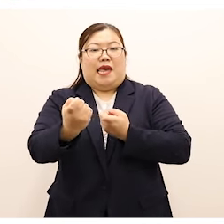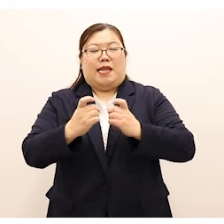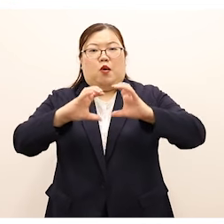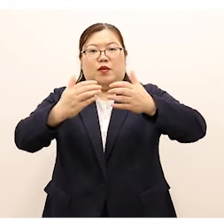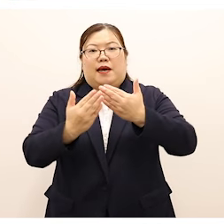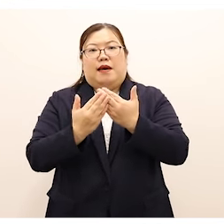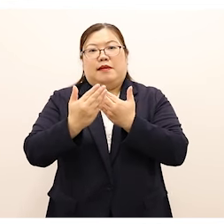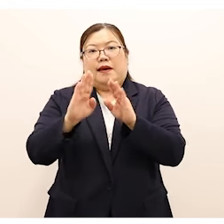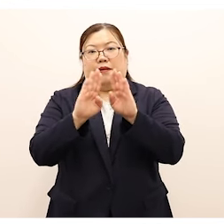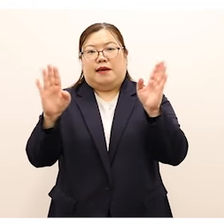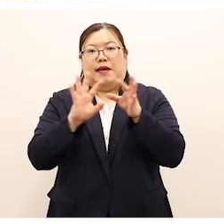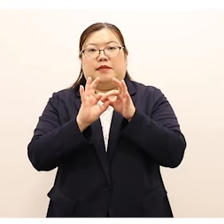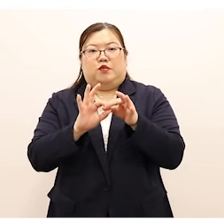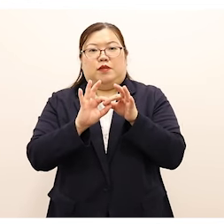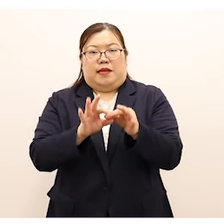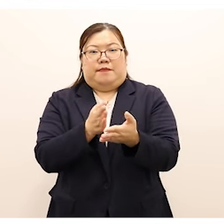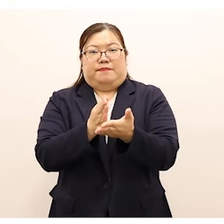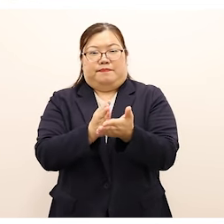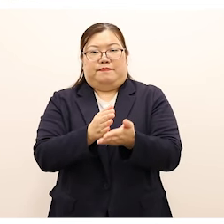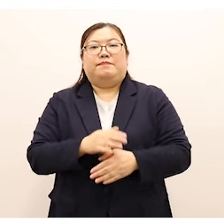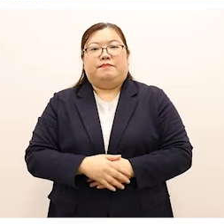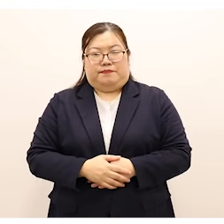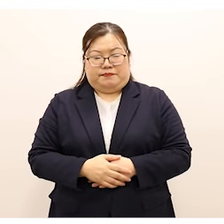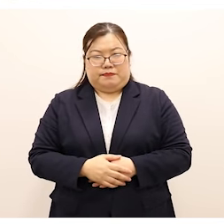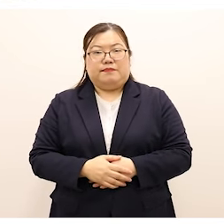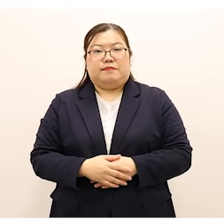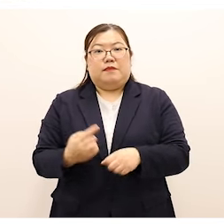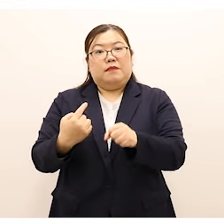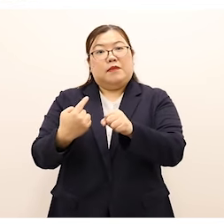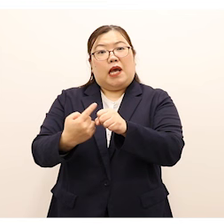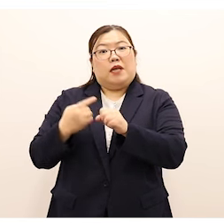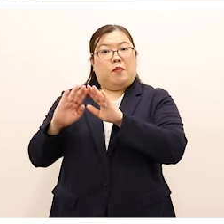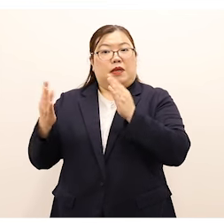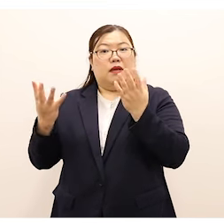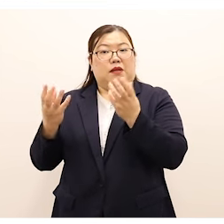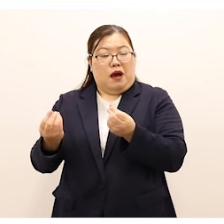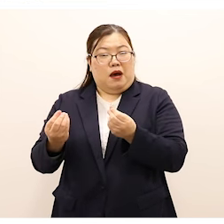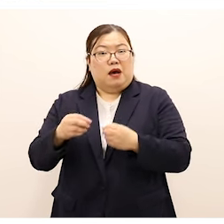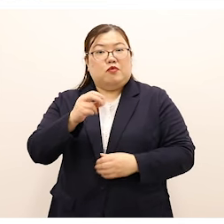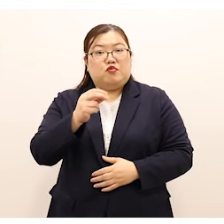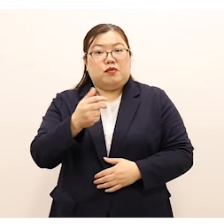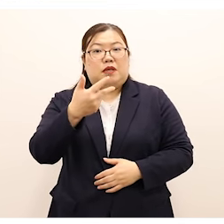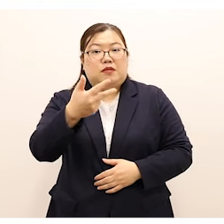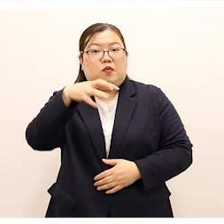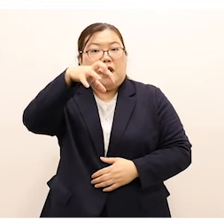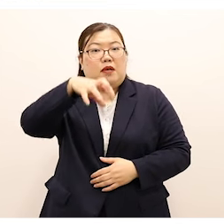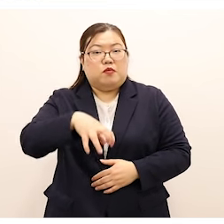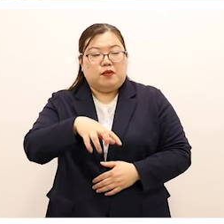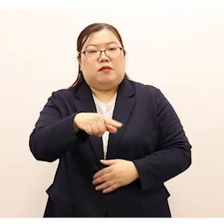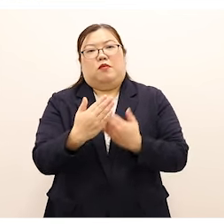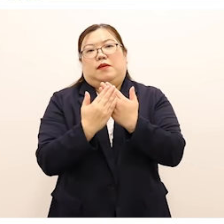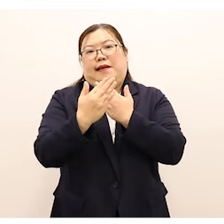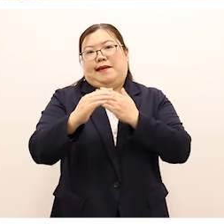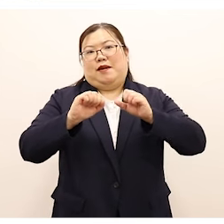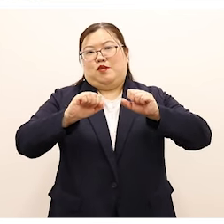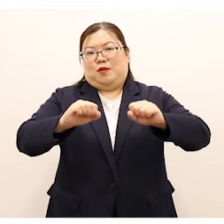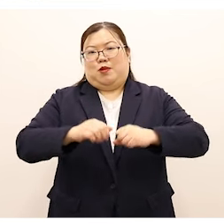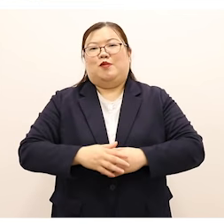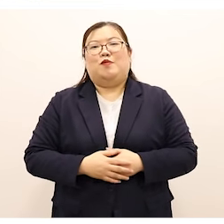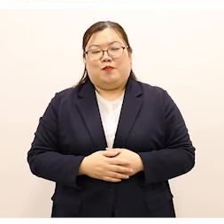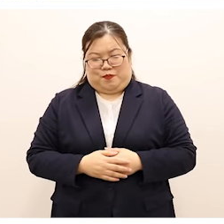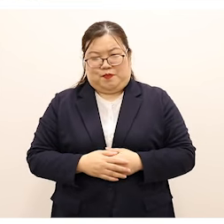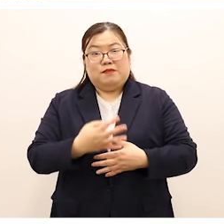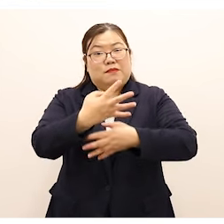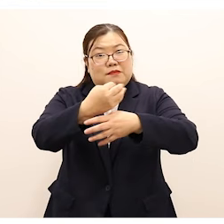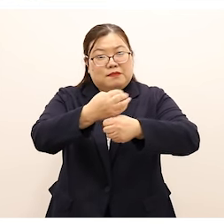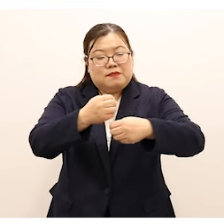界大会の開催についてご説明いたします。昨年に引き続き、この土浦でフリースケート世界大会を開催